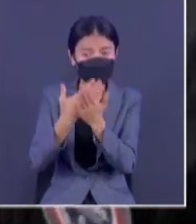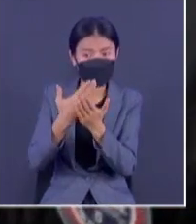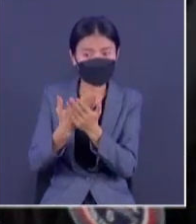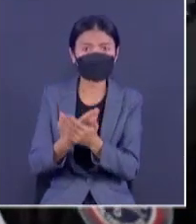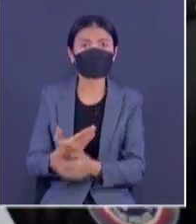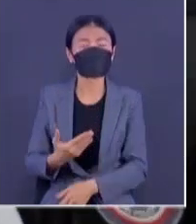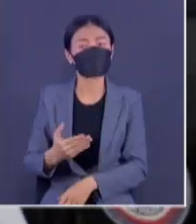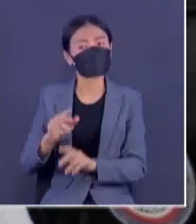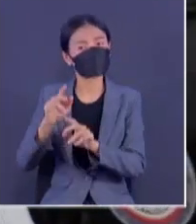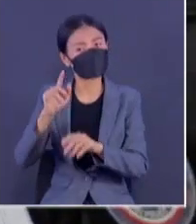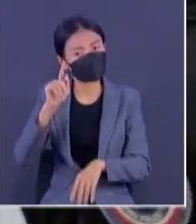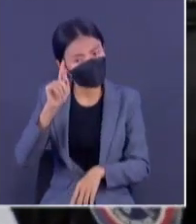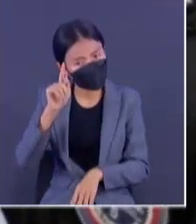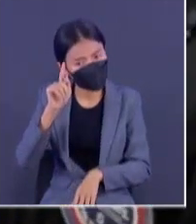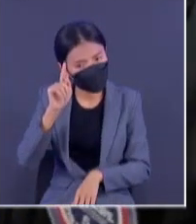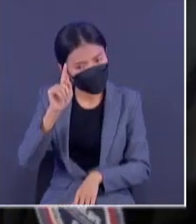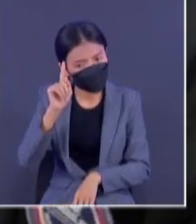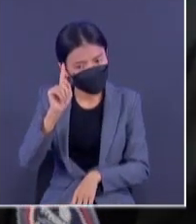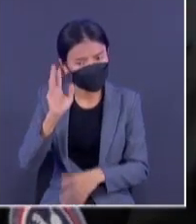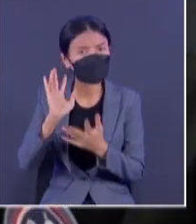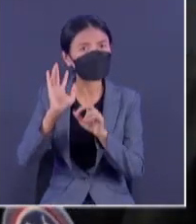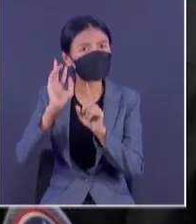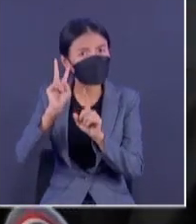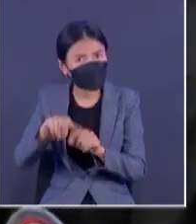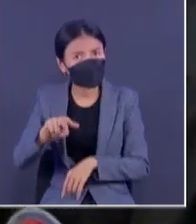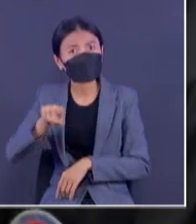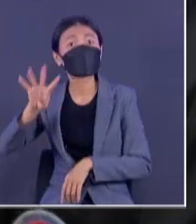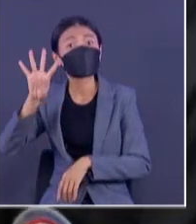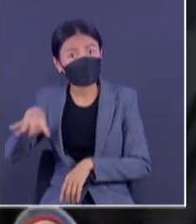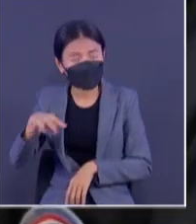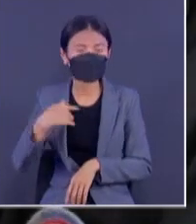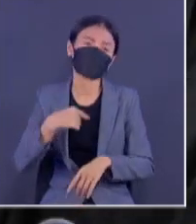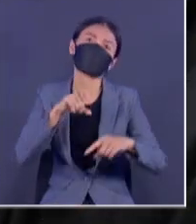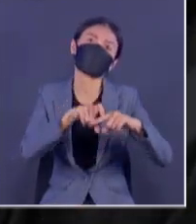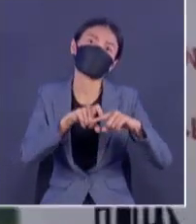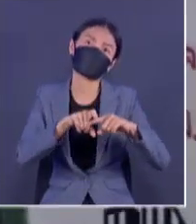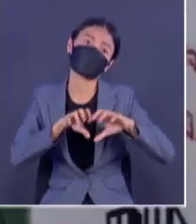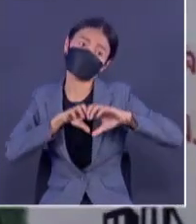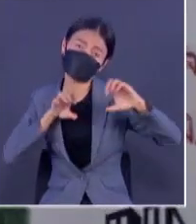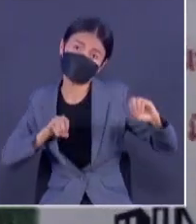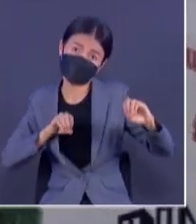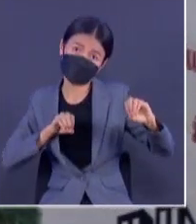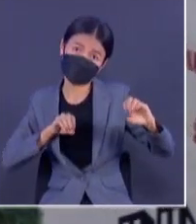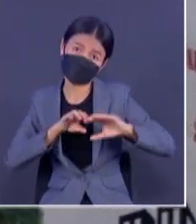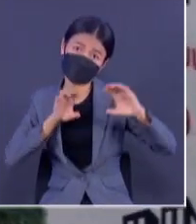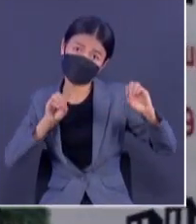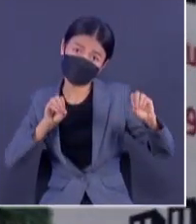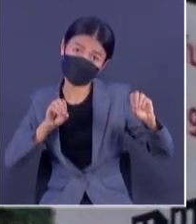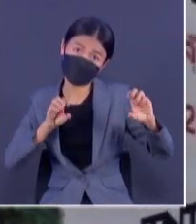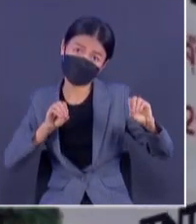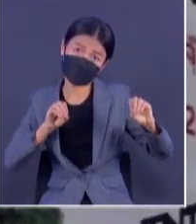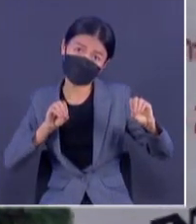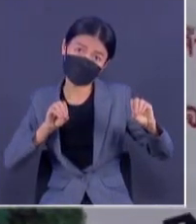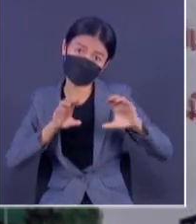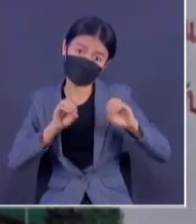จะได้ครึ่งนึง 1,000 ถึง 2,000 บาทส่วนผู้จัดหาก็คือแม่เล้าเนี่ยก็จะได้เปอร์เซ็นต์ไปอีกครึ่งนึงคนละครึ่งนะฮะ